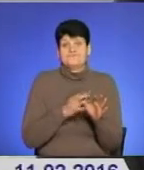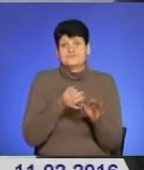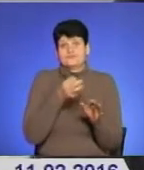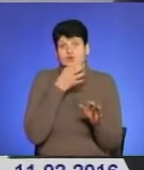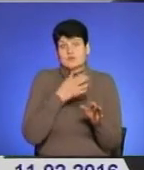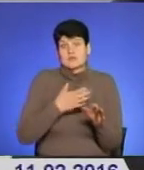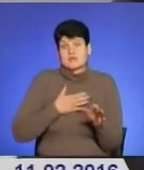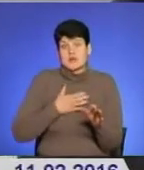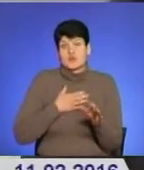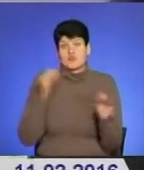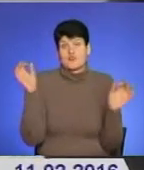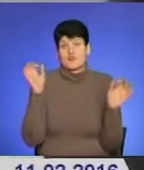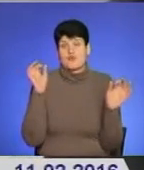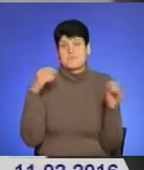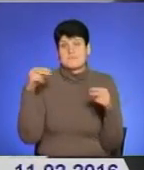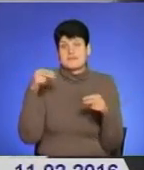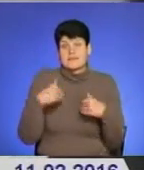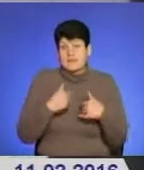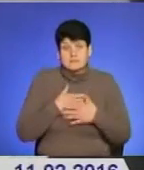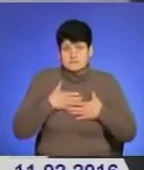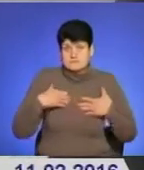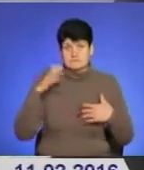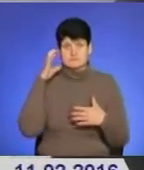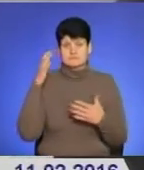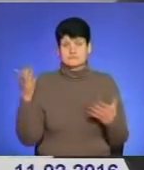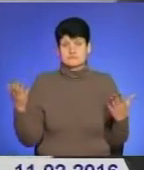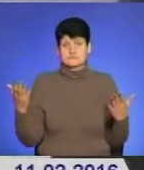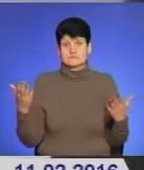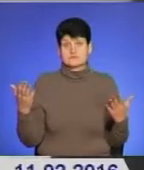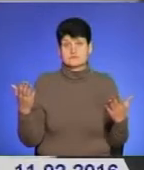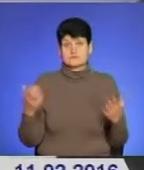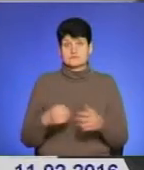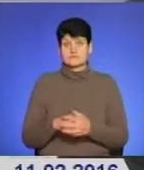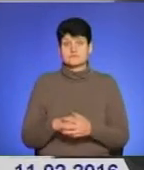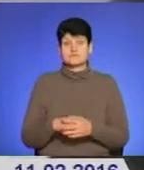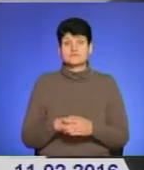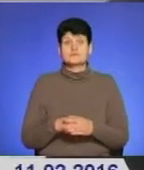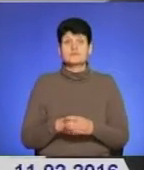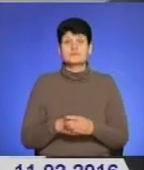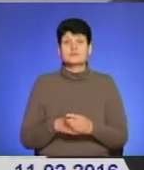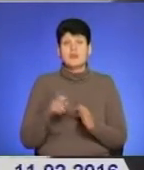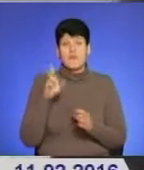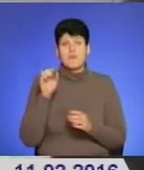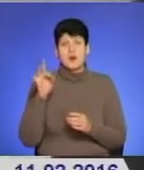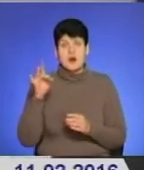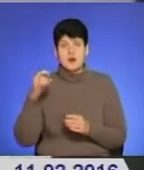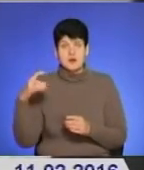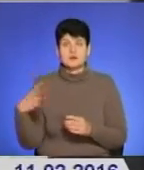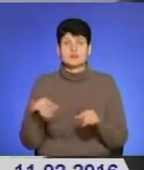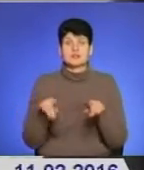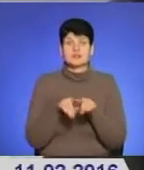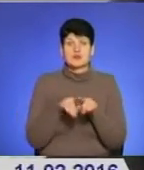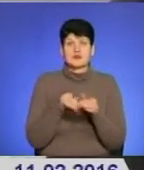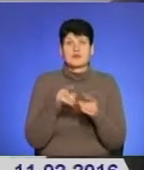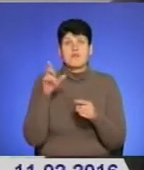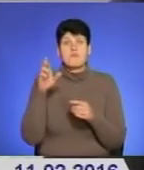Зеку. Я їх не хочу слухати. Тому це нав'язують. В барах також. Так само і в барах. В барах взагалі